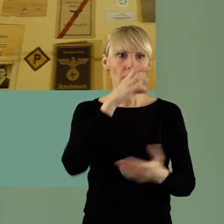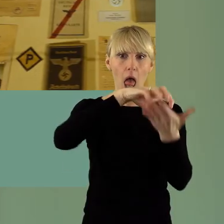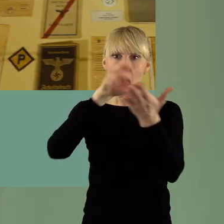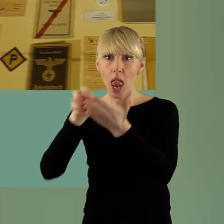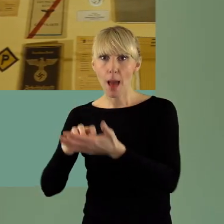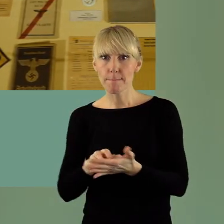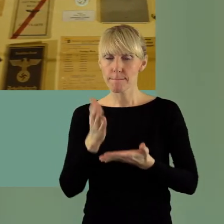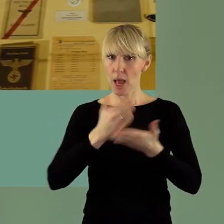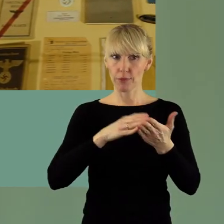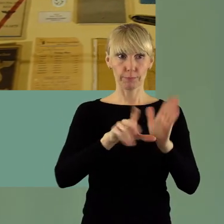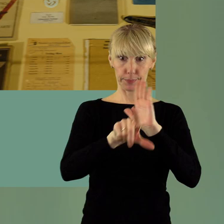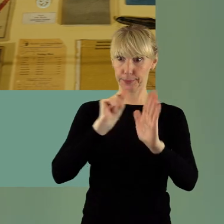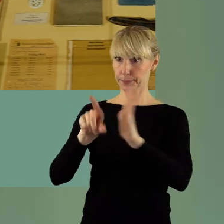elementów